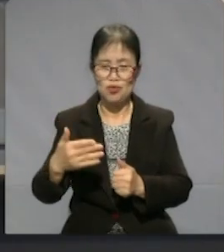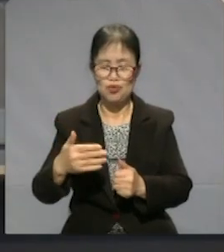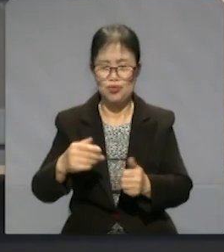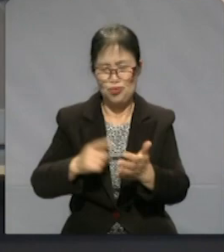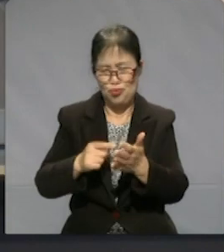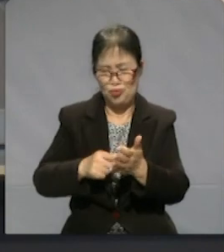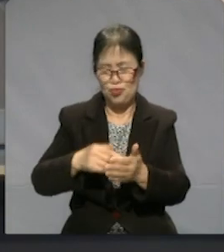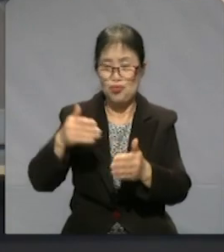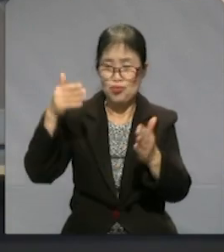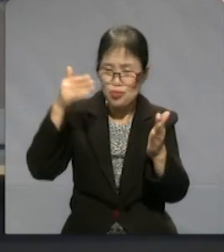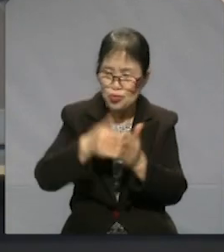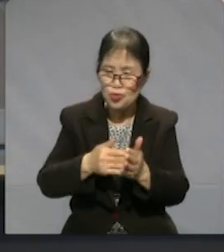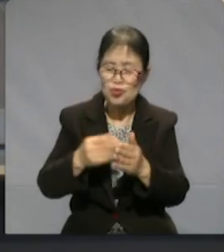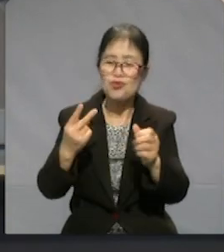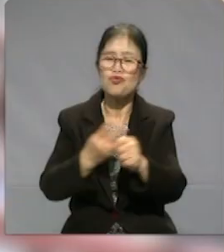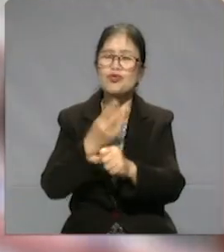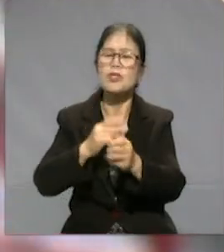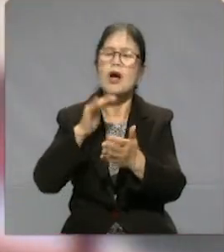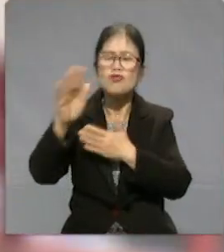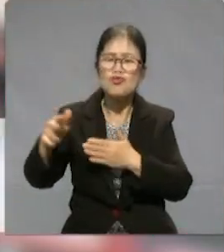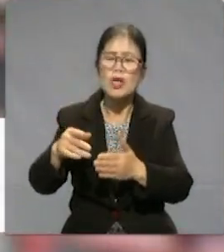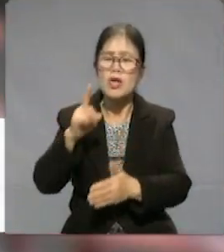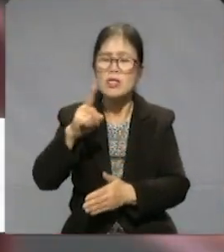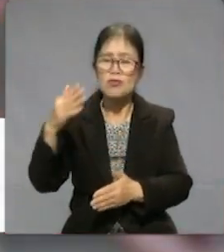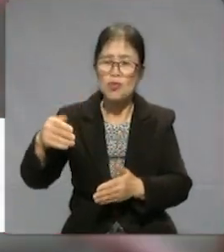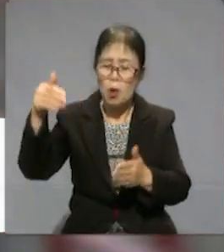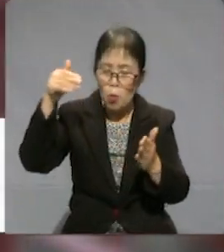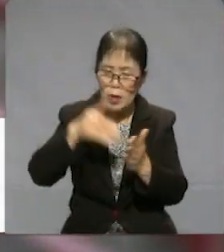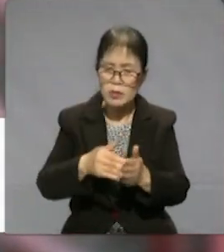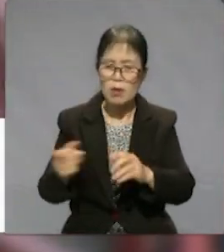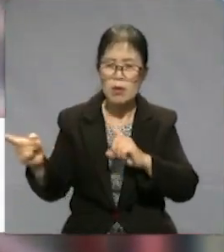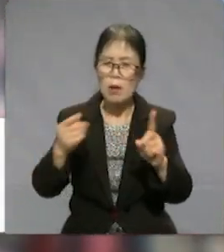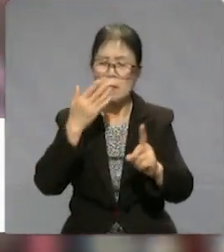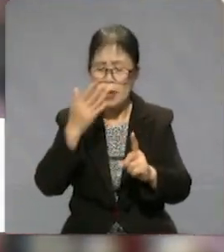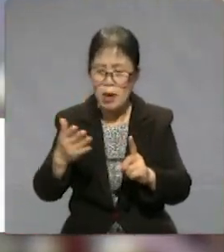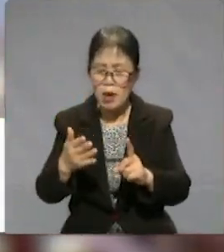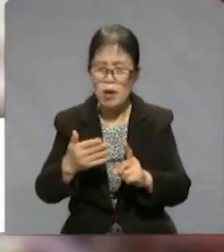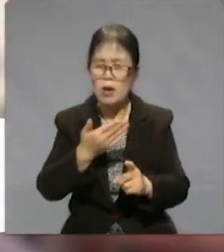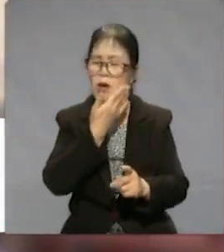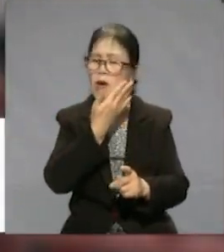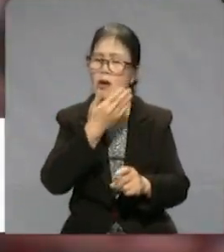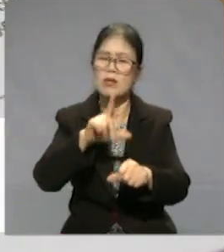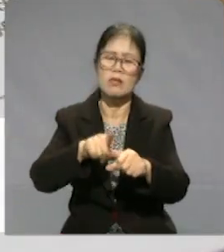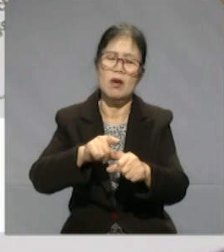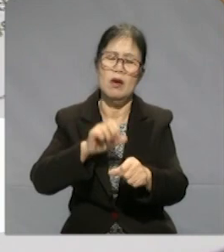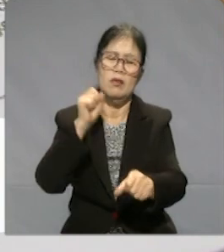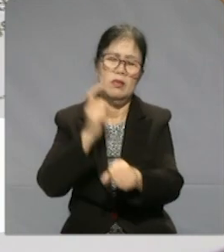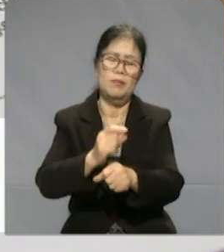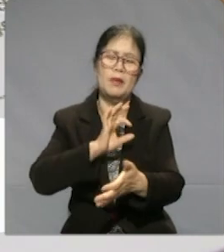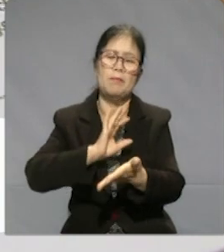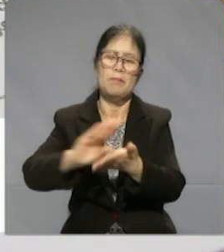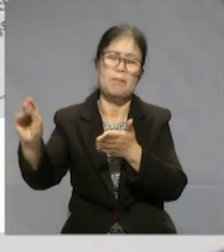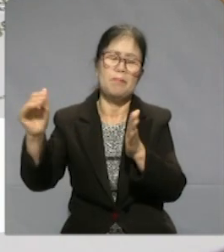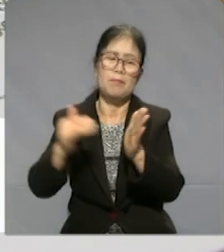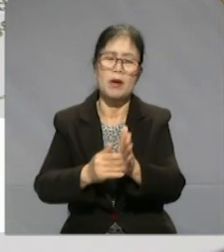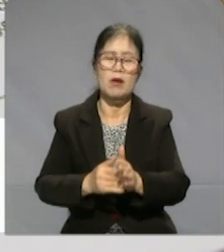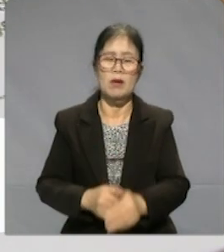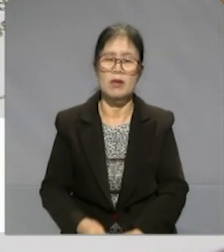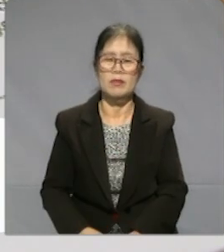도착한 건 그로부터 2시간 후. 살릴 수도 있던 골든타임은 이미 지났고 경기